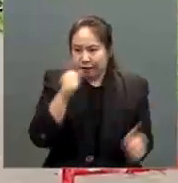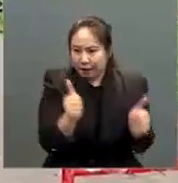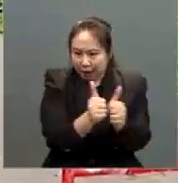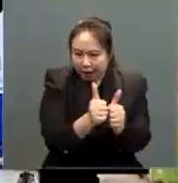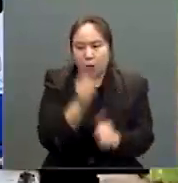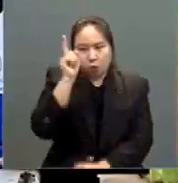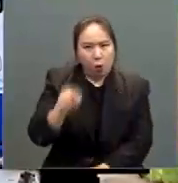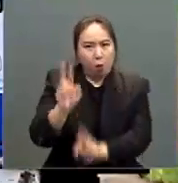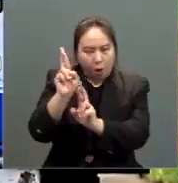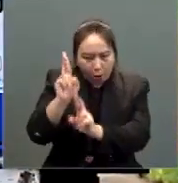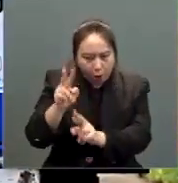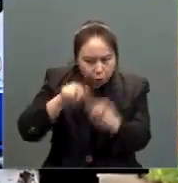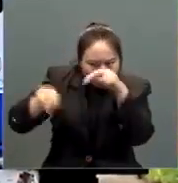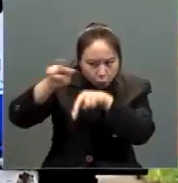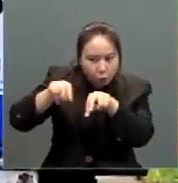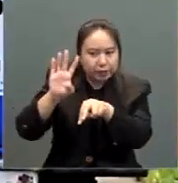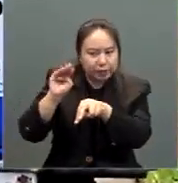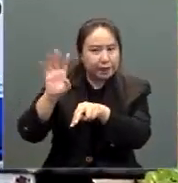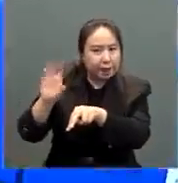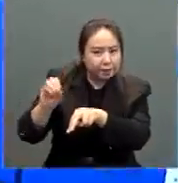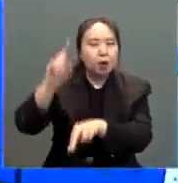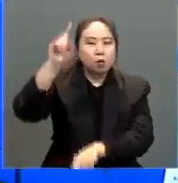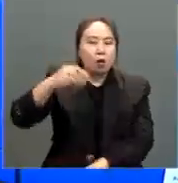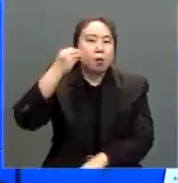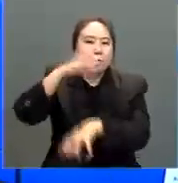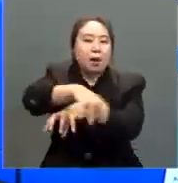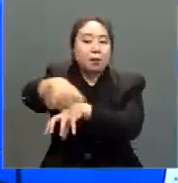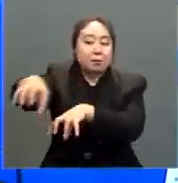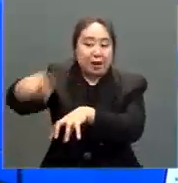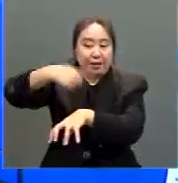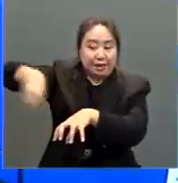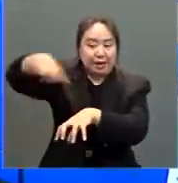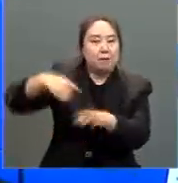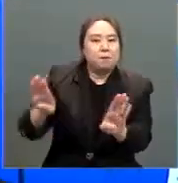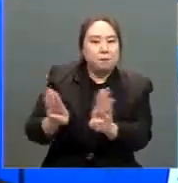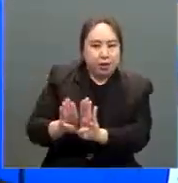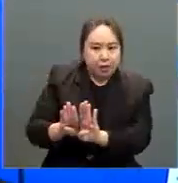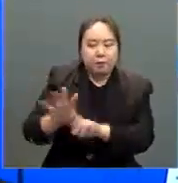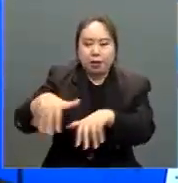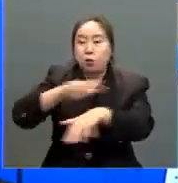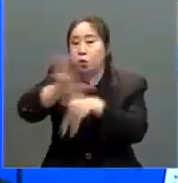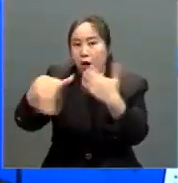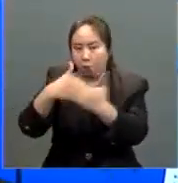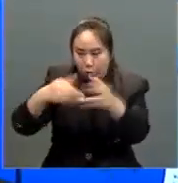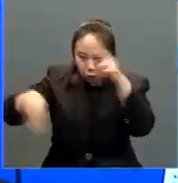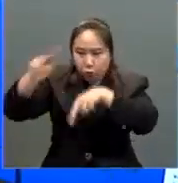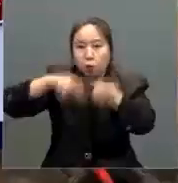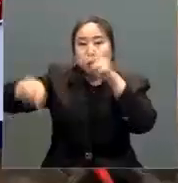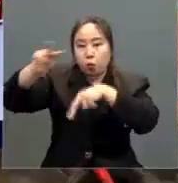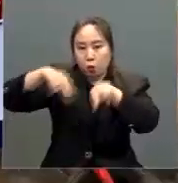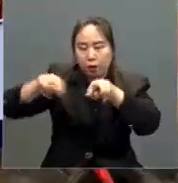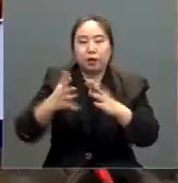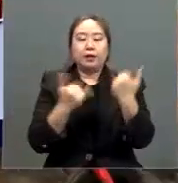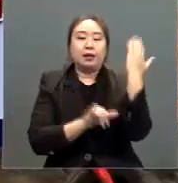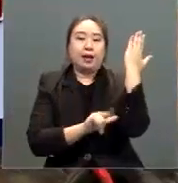อีก 40-50 คนจึงต้องปิดหมู่บ้านแล้วก็เข้าสู่กระบวนการตรวจคัดกรองประชาชนทุกคนทั้งนี้จังหวัดยะลาได้สั่